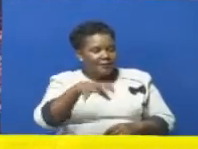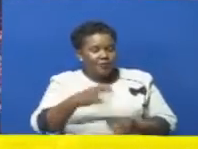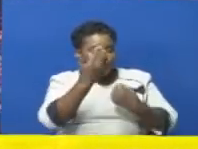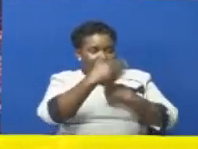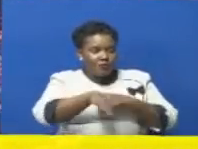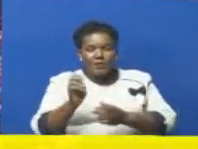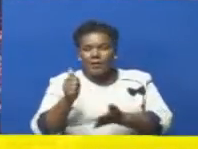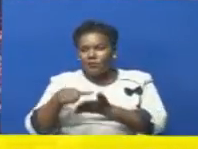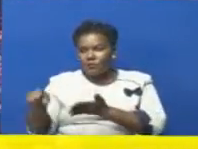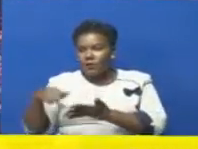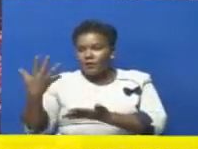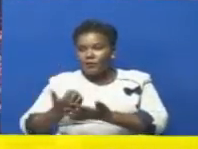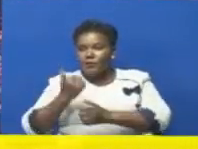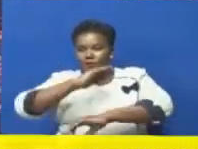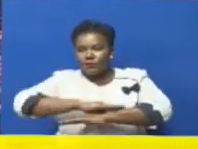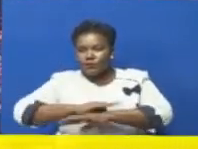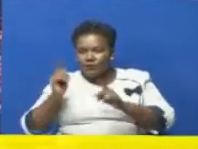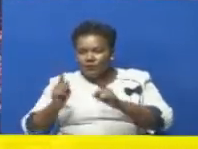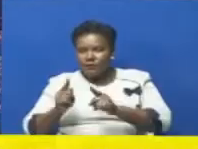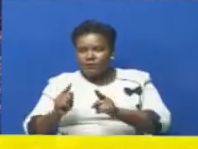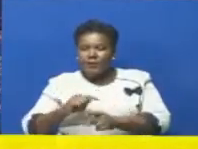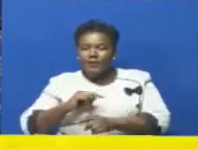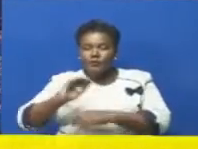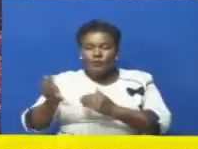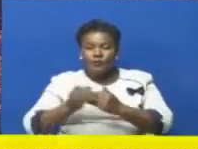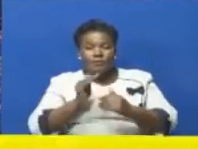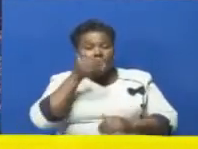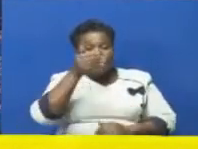Tupate mapumziko na matangazo, tarejea baadaye kuendelea na review.